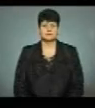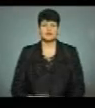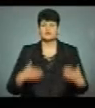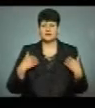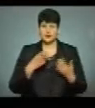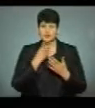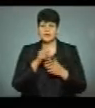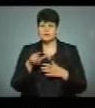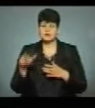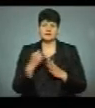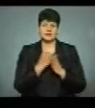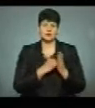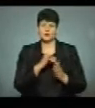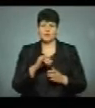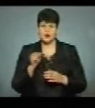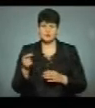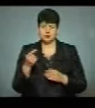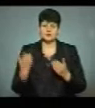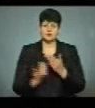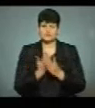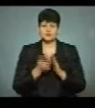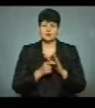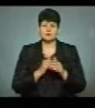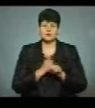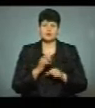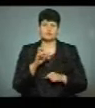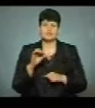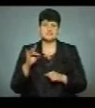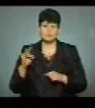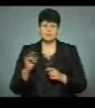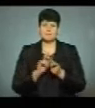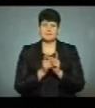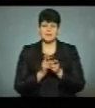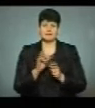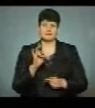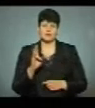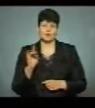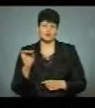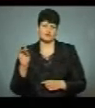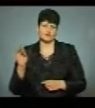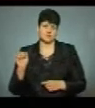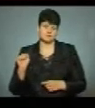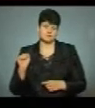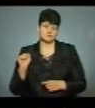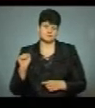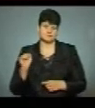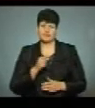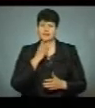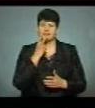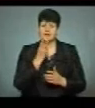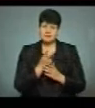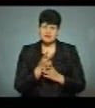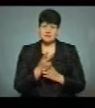Вітаю глядачів телеканалу ЮА Тернопіль. В ефірі новини у студії Богдана Сарабун, сурдопереклад Надія Коцовська. Дивіться